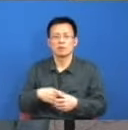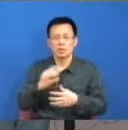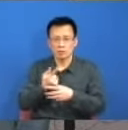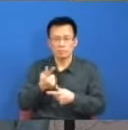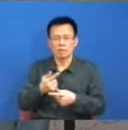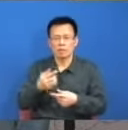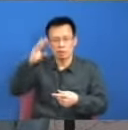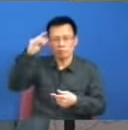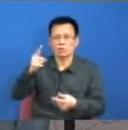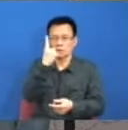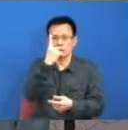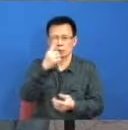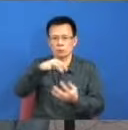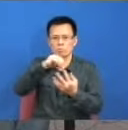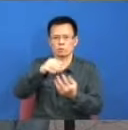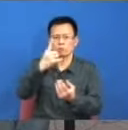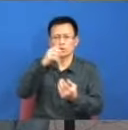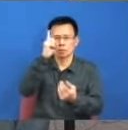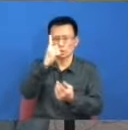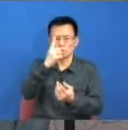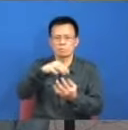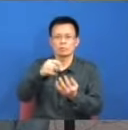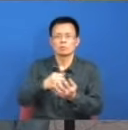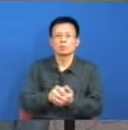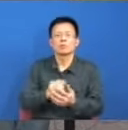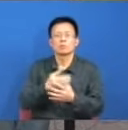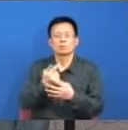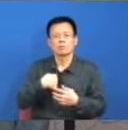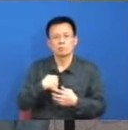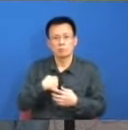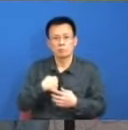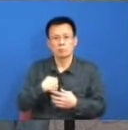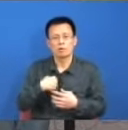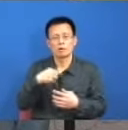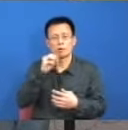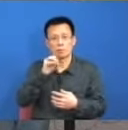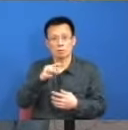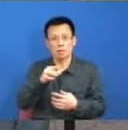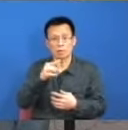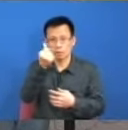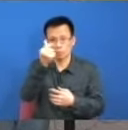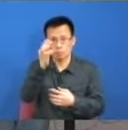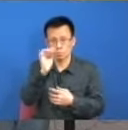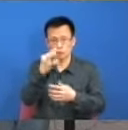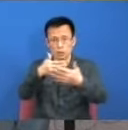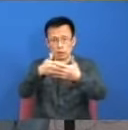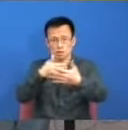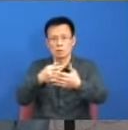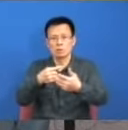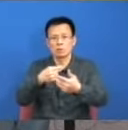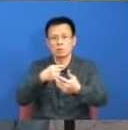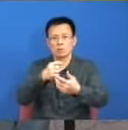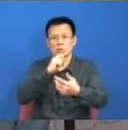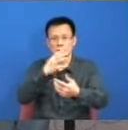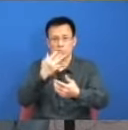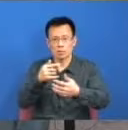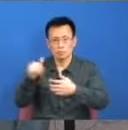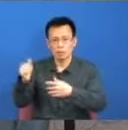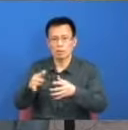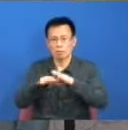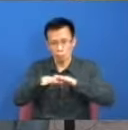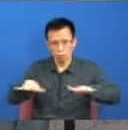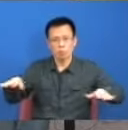嚴格來說，因為我說我們十點之前我們盡量有多少人黃山到黃山